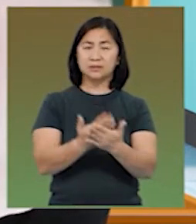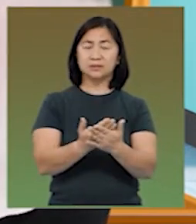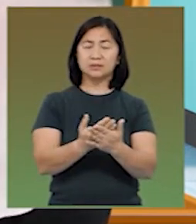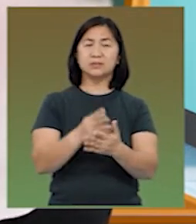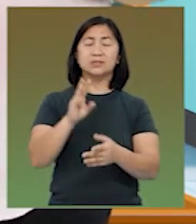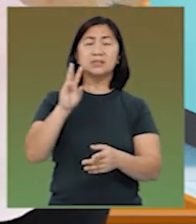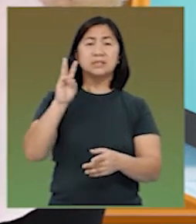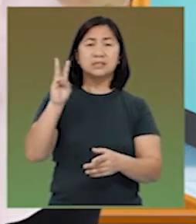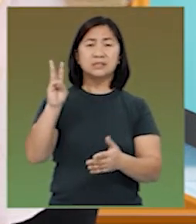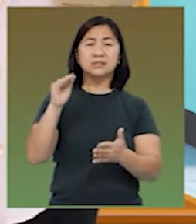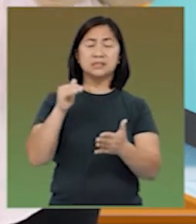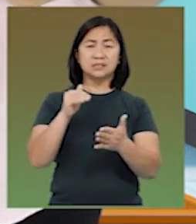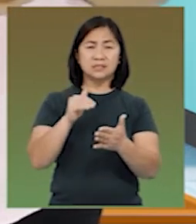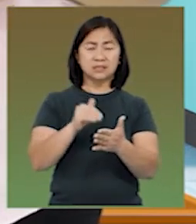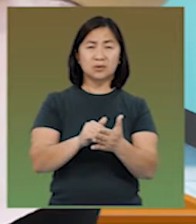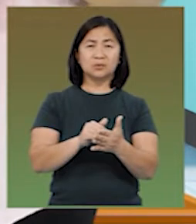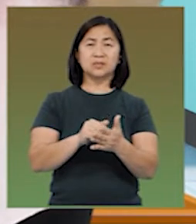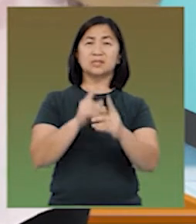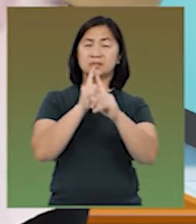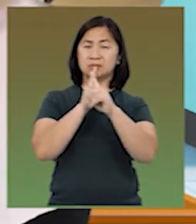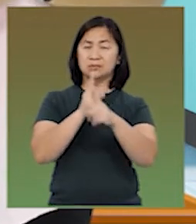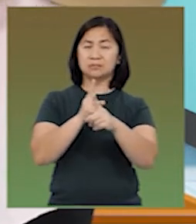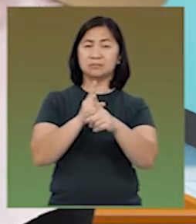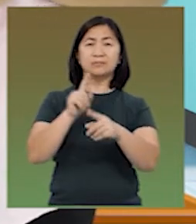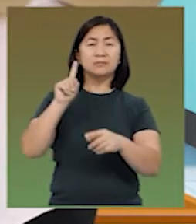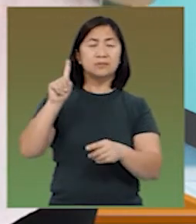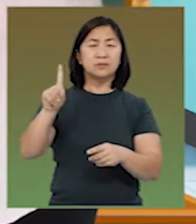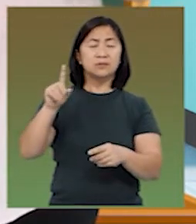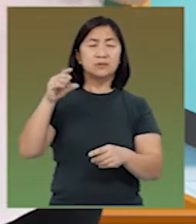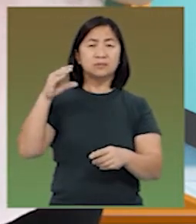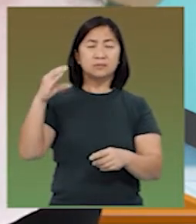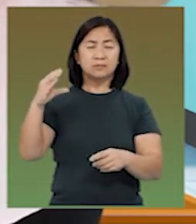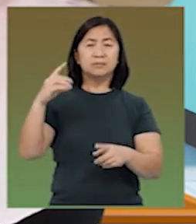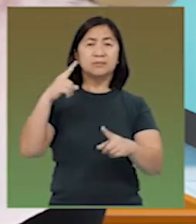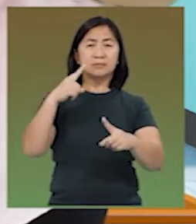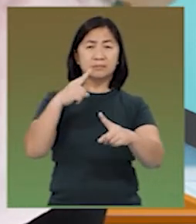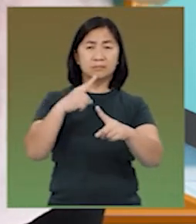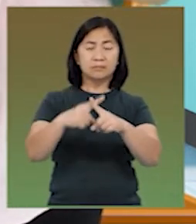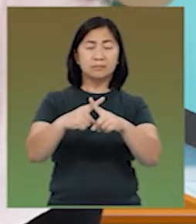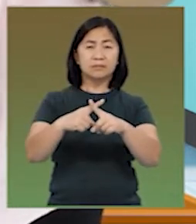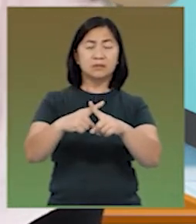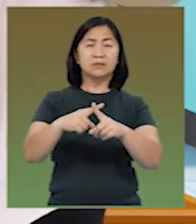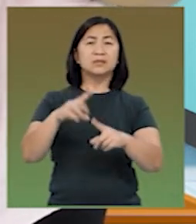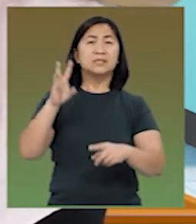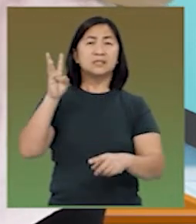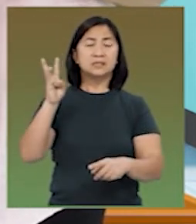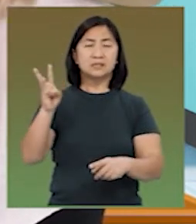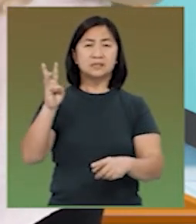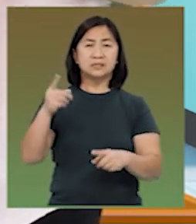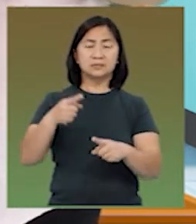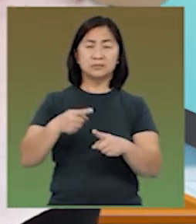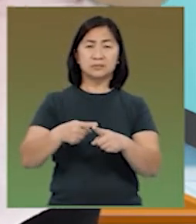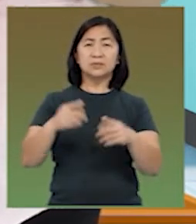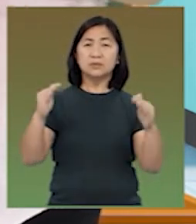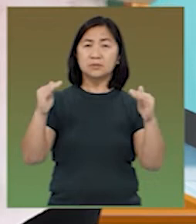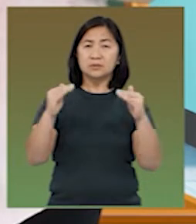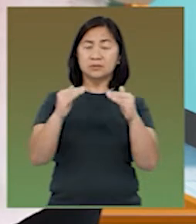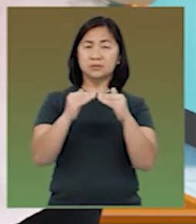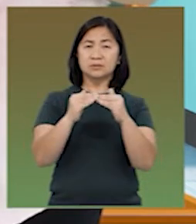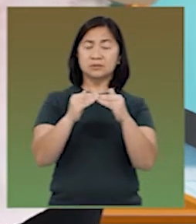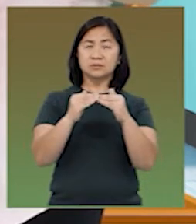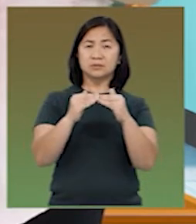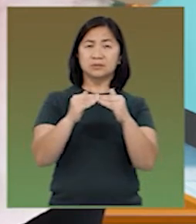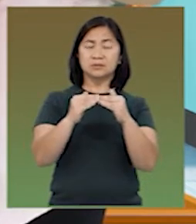Good job! 6,000 ang sagot. 100 multiplied by 60 grams